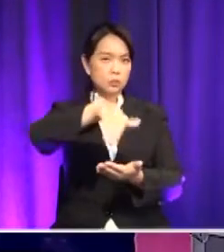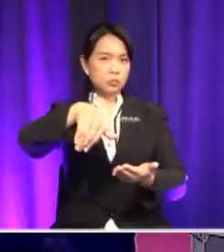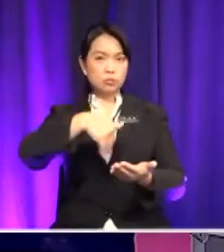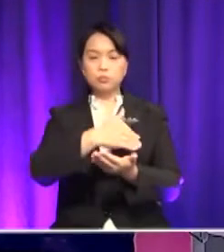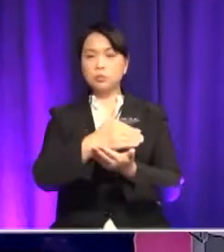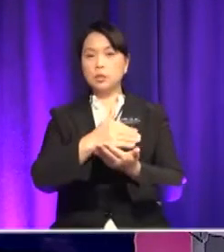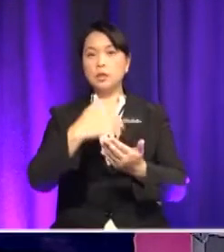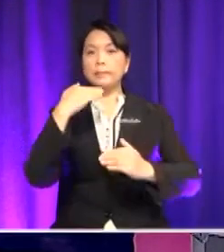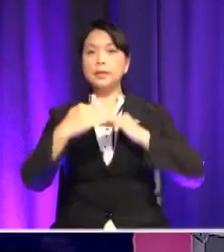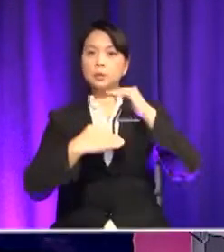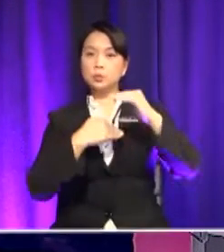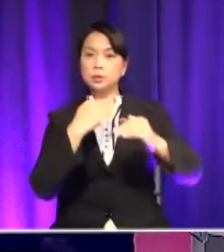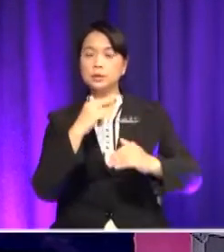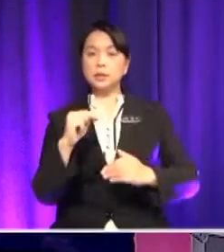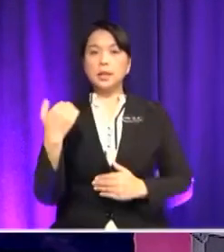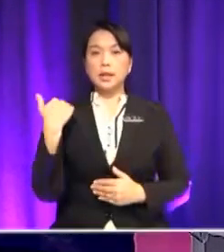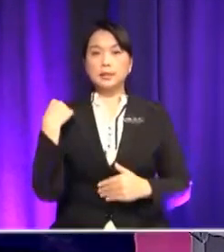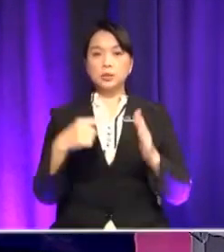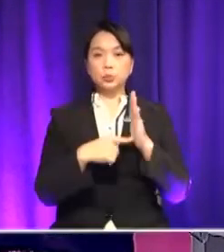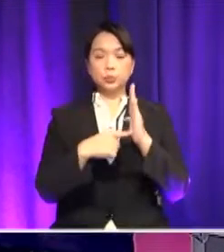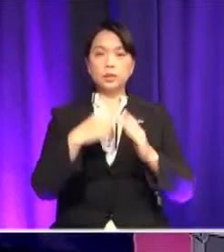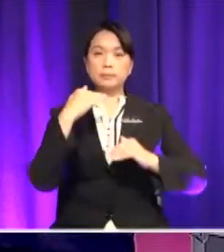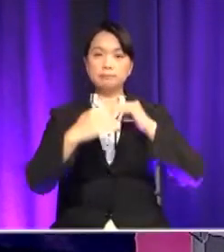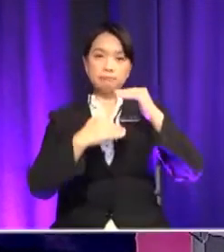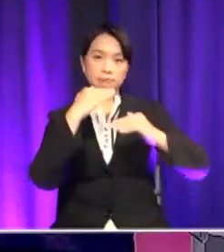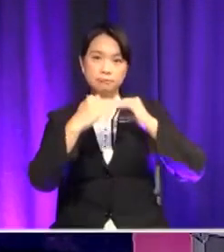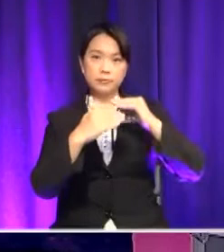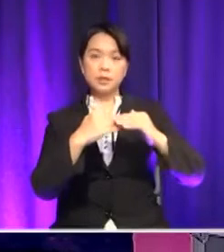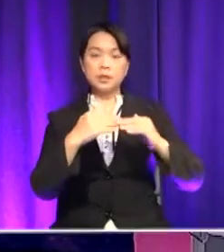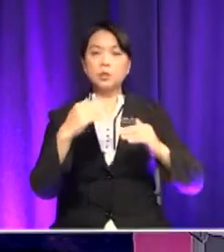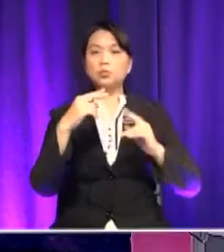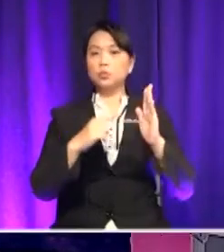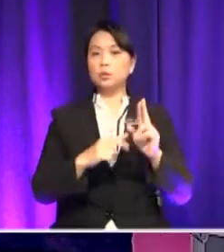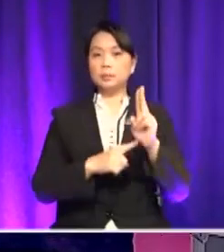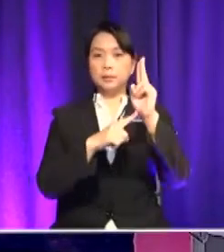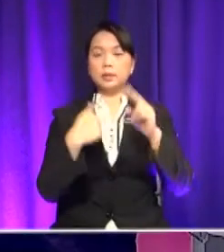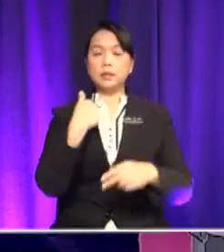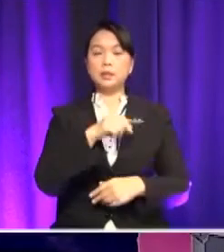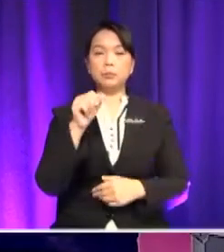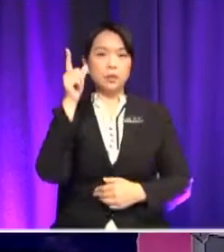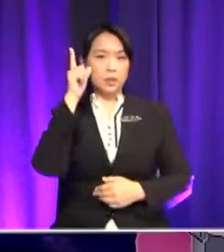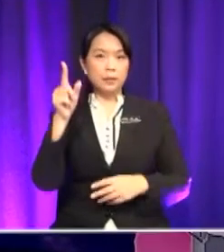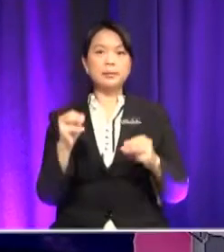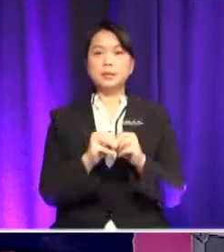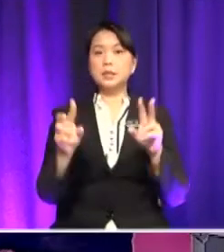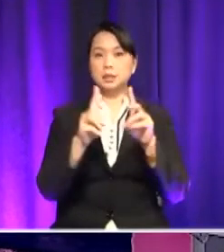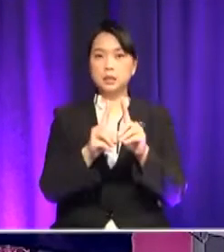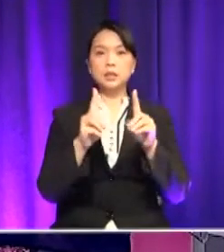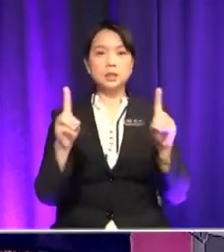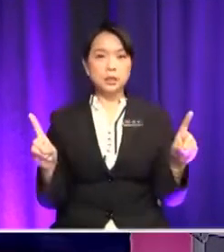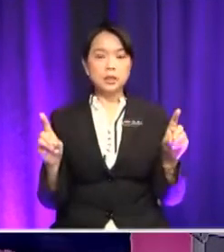ada ditunjukkan binaan-binaan utama yang kita boleh lihat ialah macam dinding, ada reka